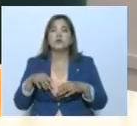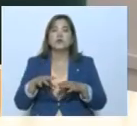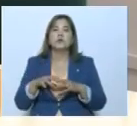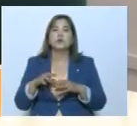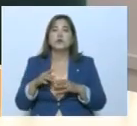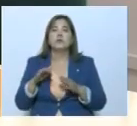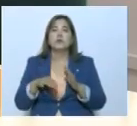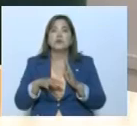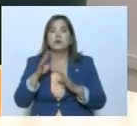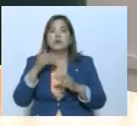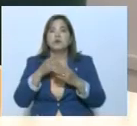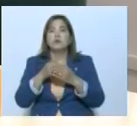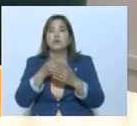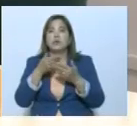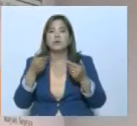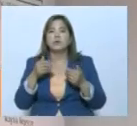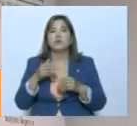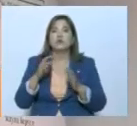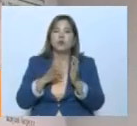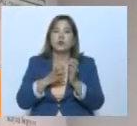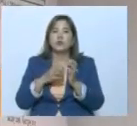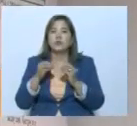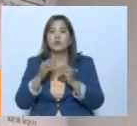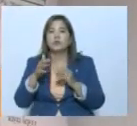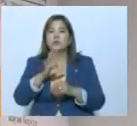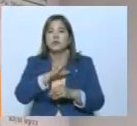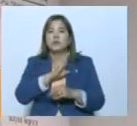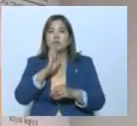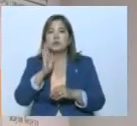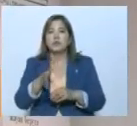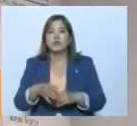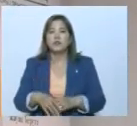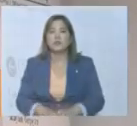922 мыңнан асады. Жансая Жанзақ, Надежан Спандияр, Амангелді Тұрахмет, Дидар.